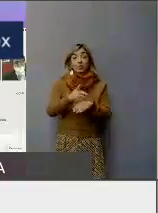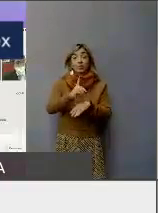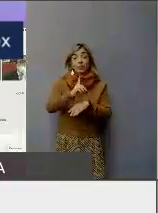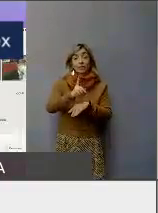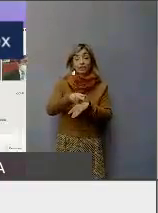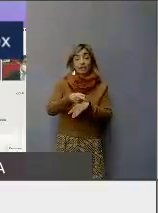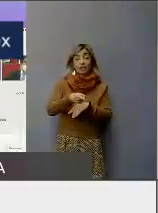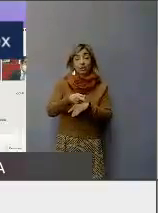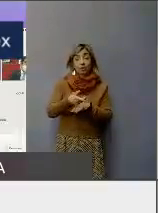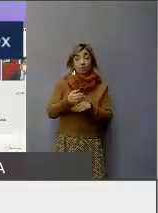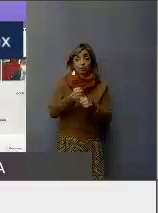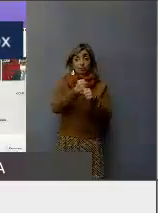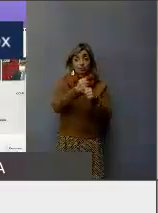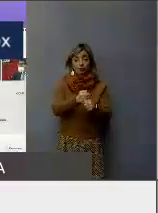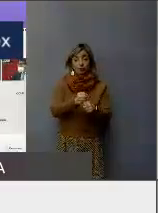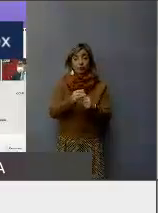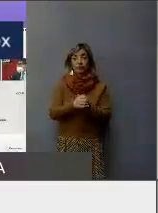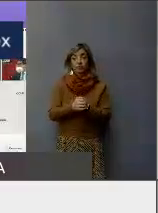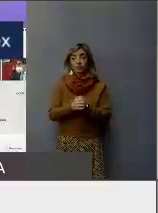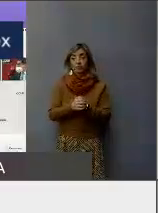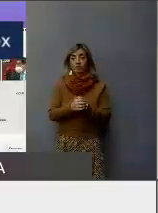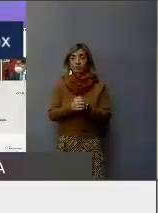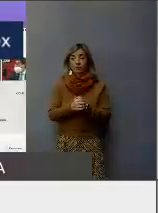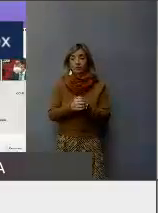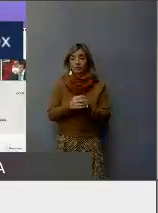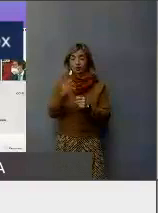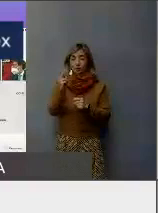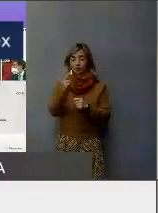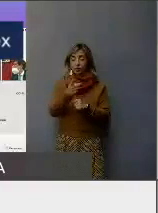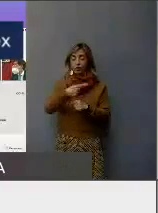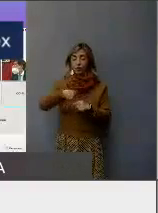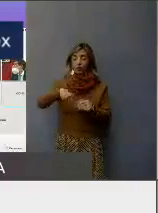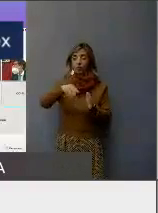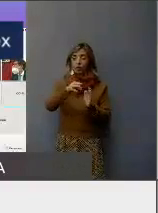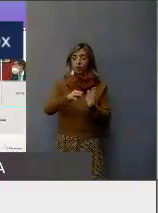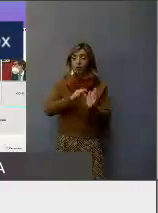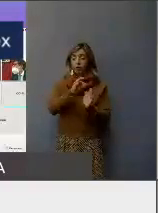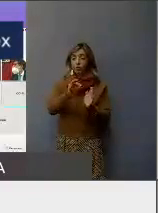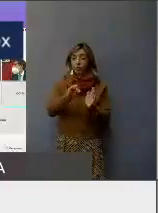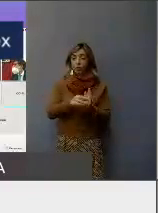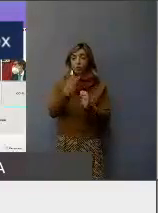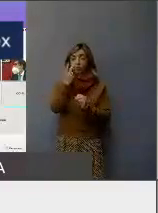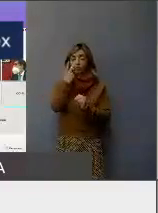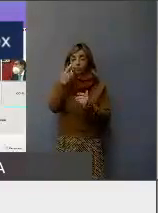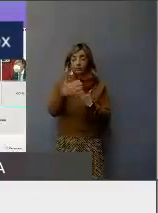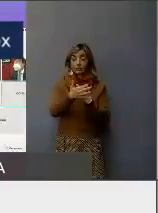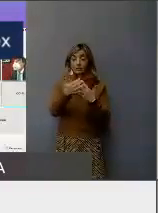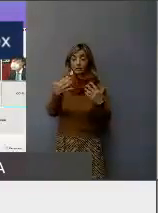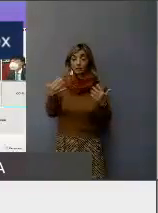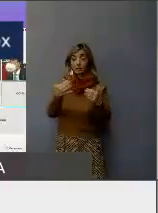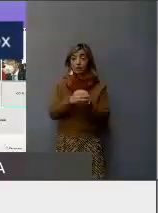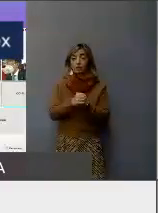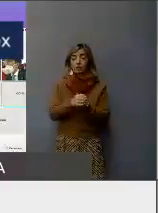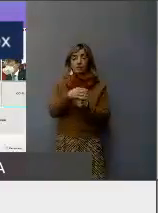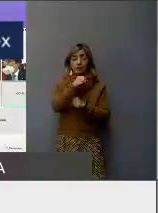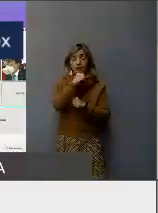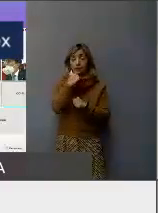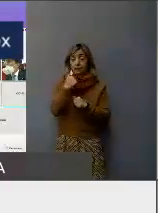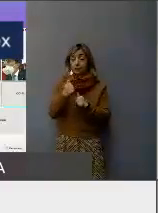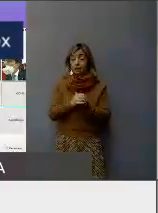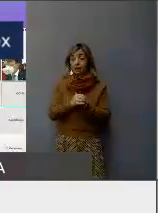dunque no sull'ordine del giorno evidenzia che occorra attivare